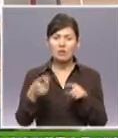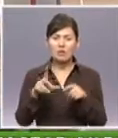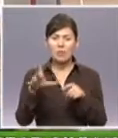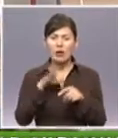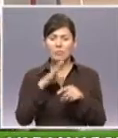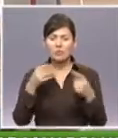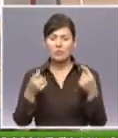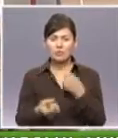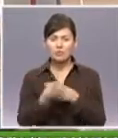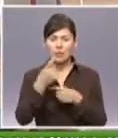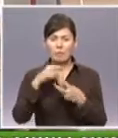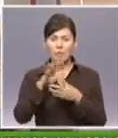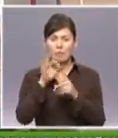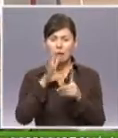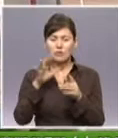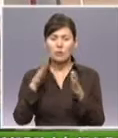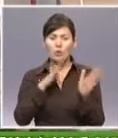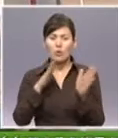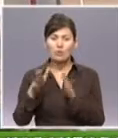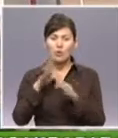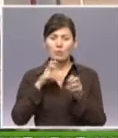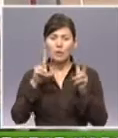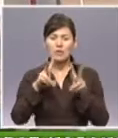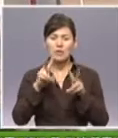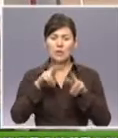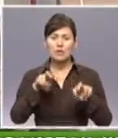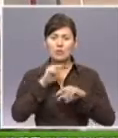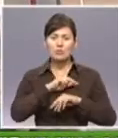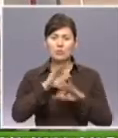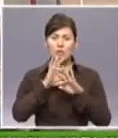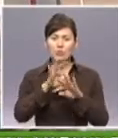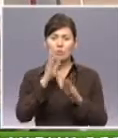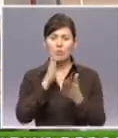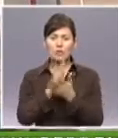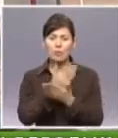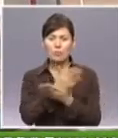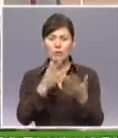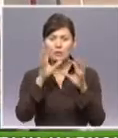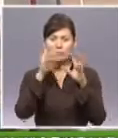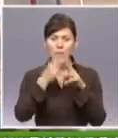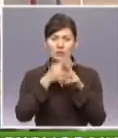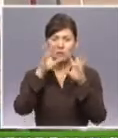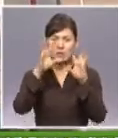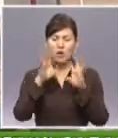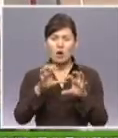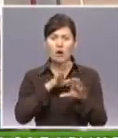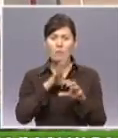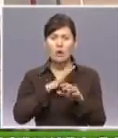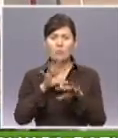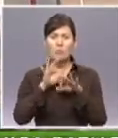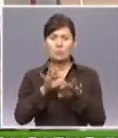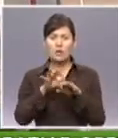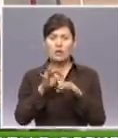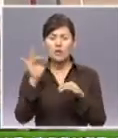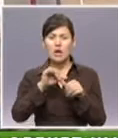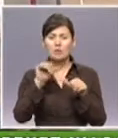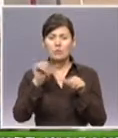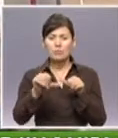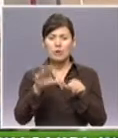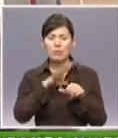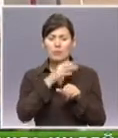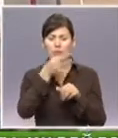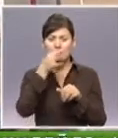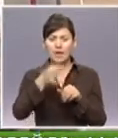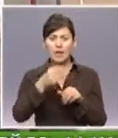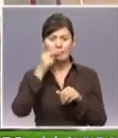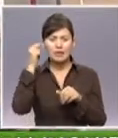әрекеттерін анықтау мақсатында тұрақты түрде арнайы тексеріс жұмыстарын жүргізіп отырамыз. Ал заңсыз тасымал орын алып жатса, жедел әрекет етеміз. Айта